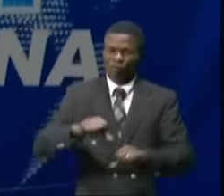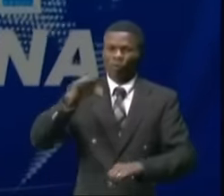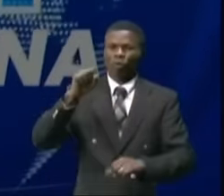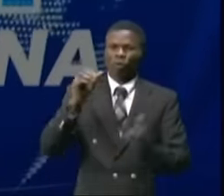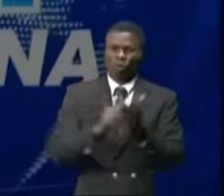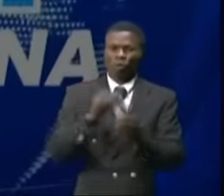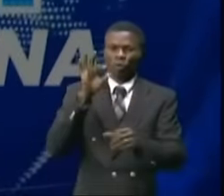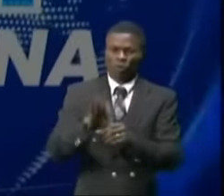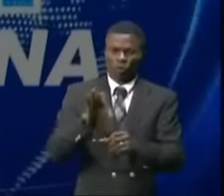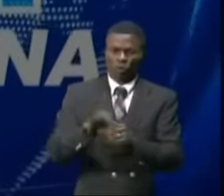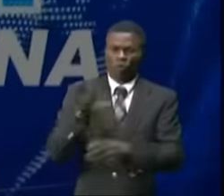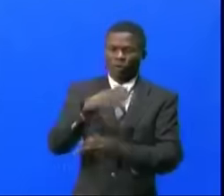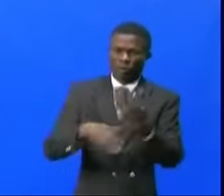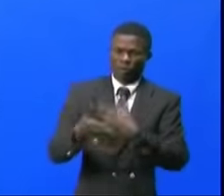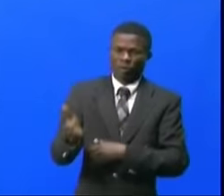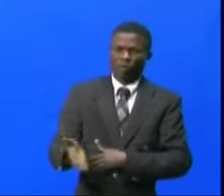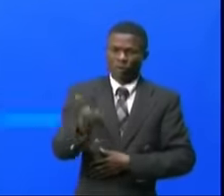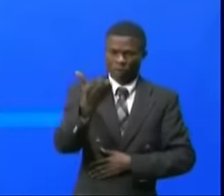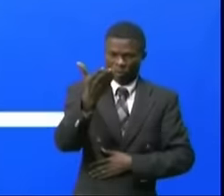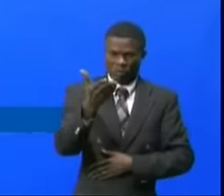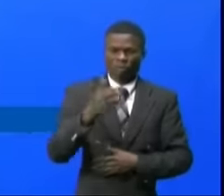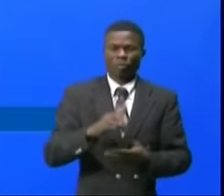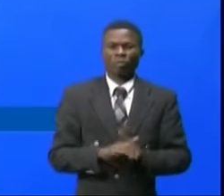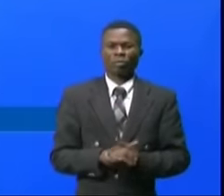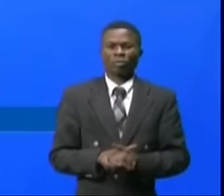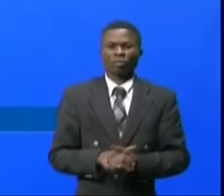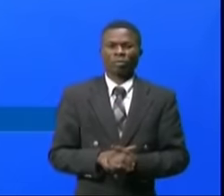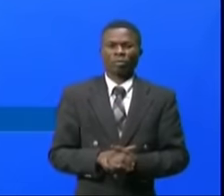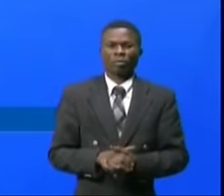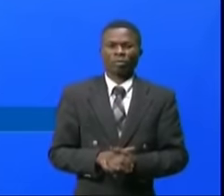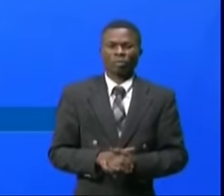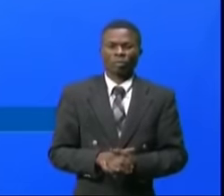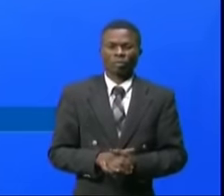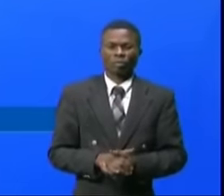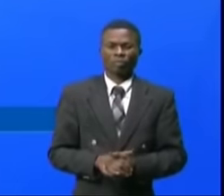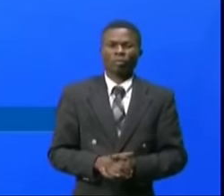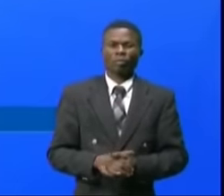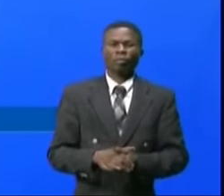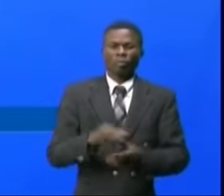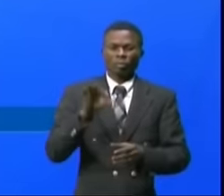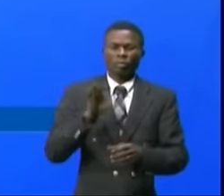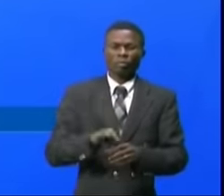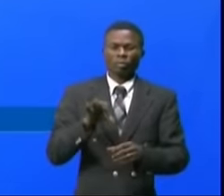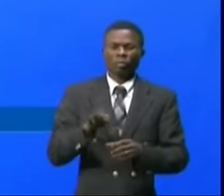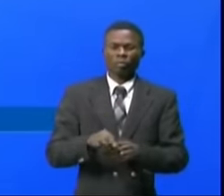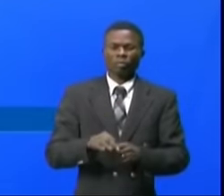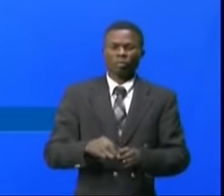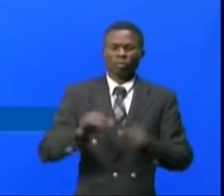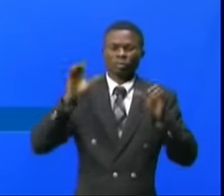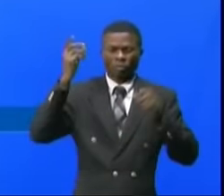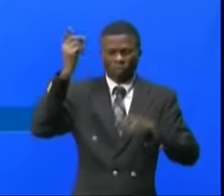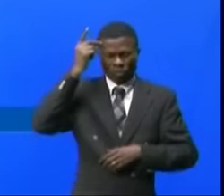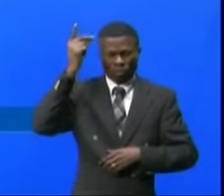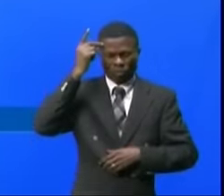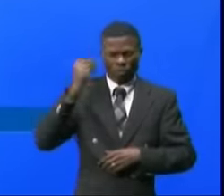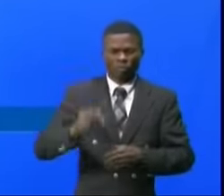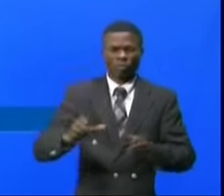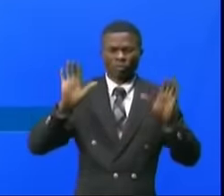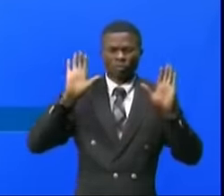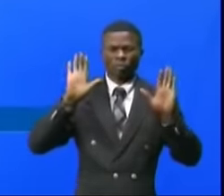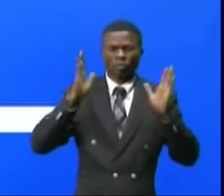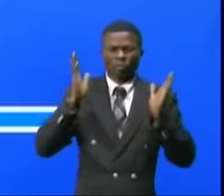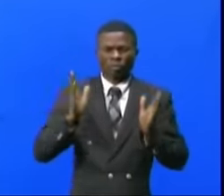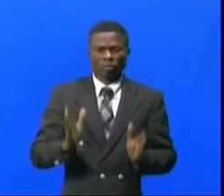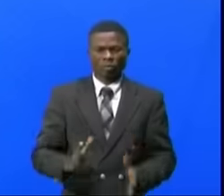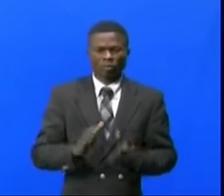contestation et des troubles. Le Congolais a le devoir sacré de changer, de faire échec